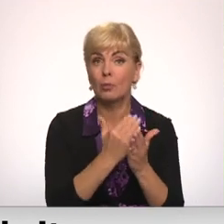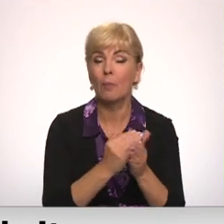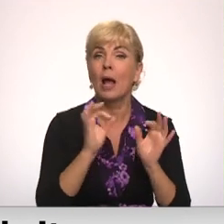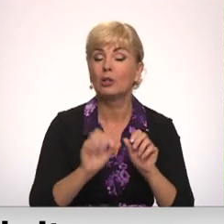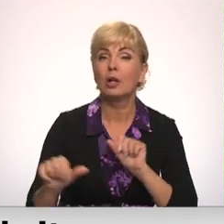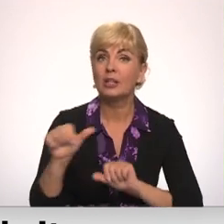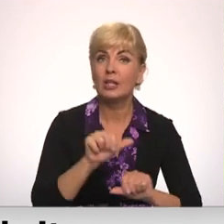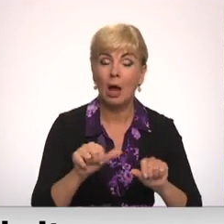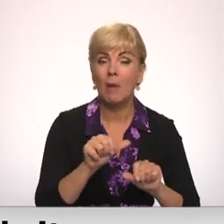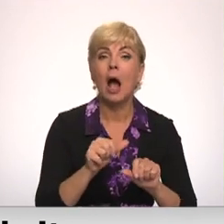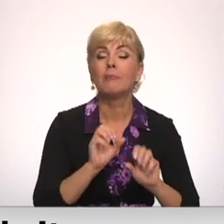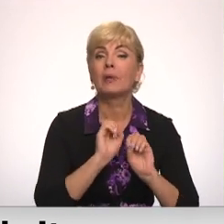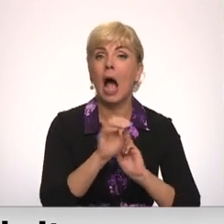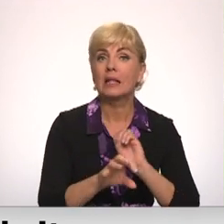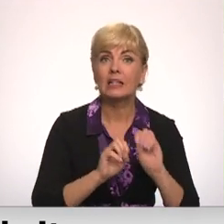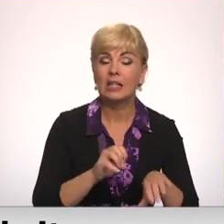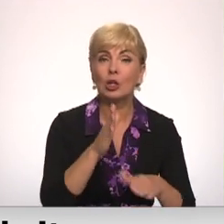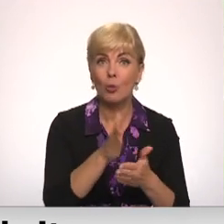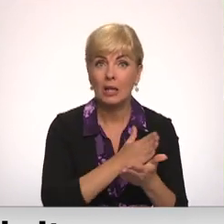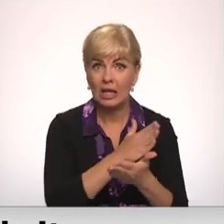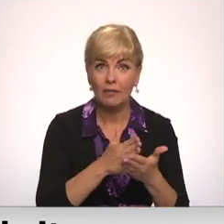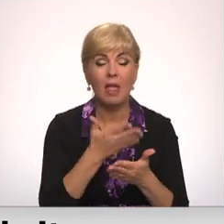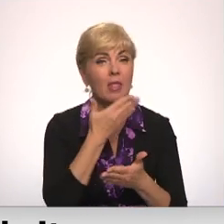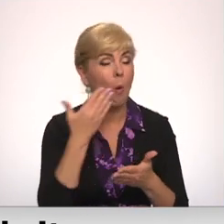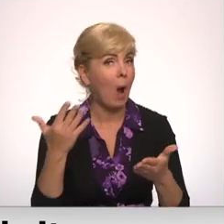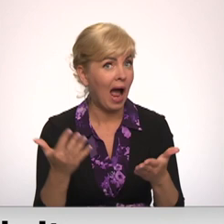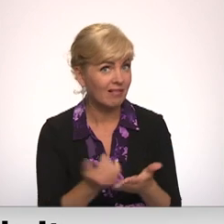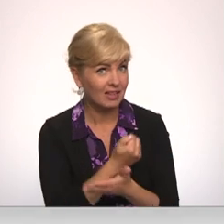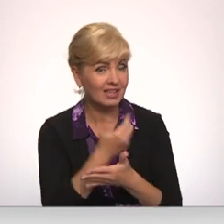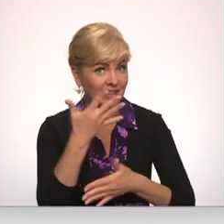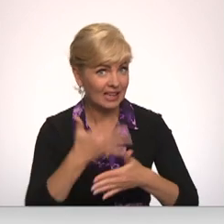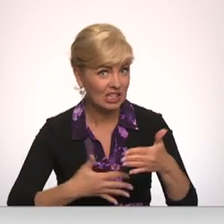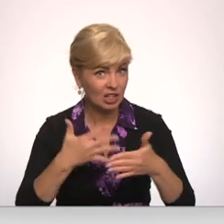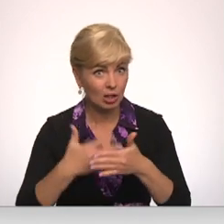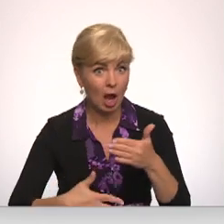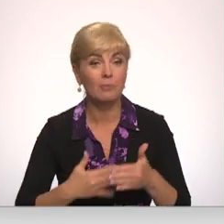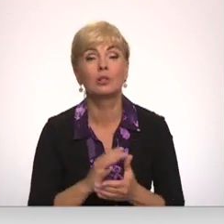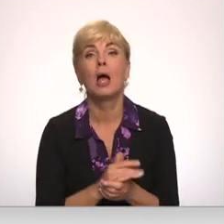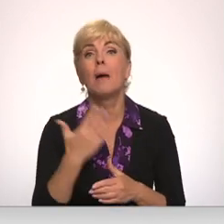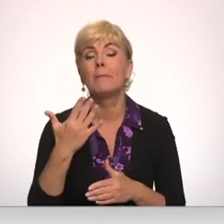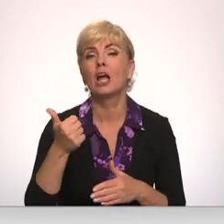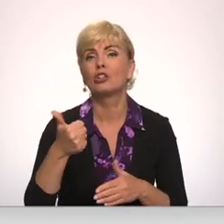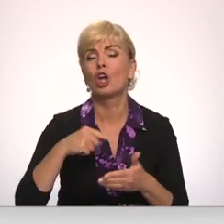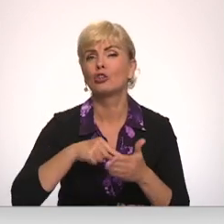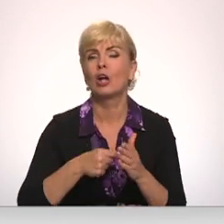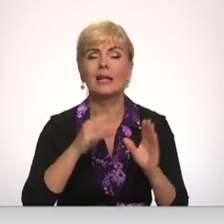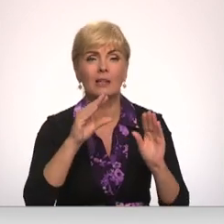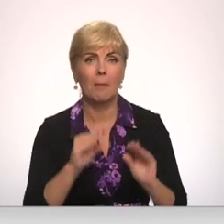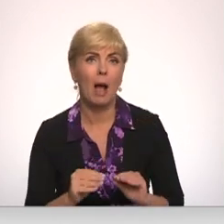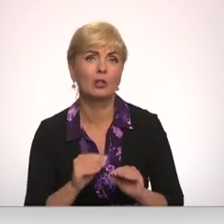ķīmisko atkritumu utilizācijai aizvien nav rasts. Īpašuma vērtība 4-5 reizes mazāka